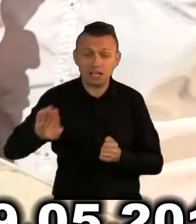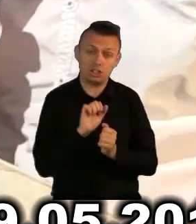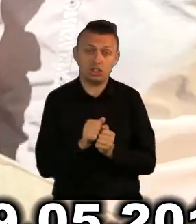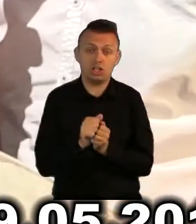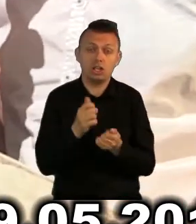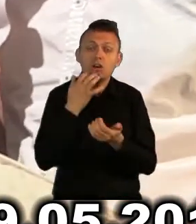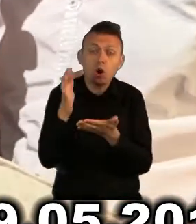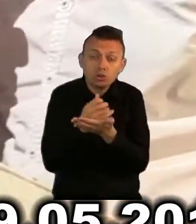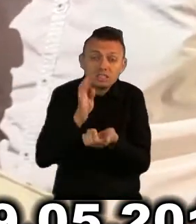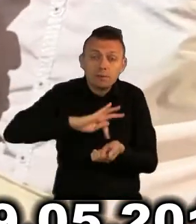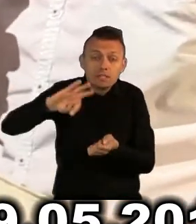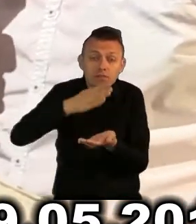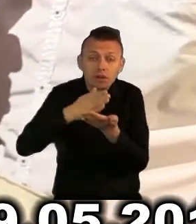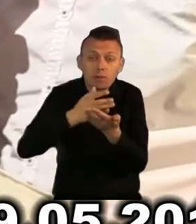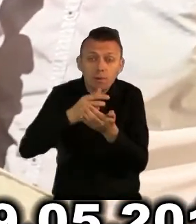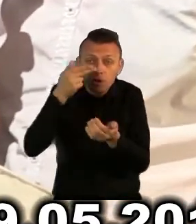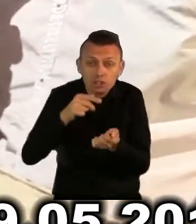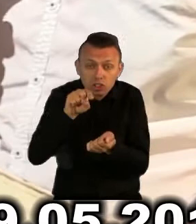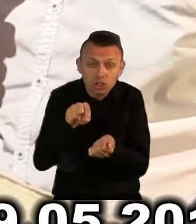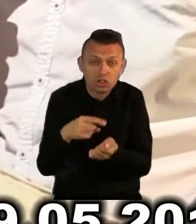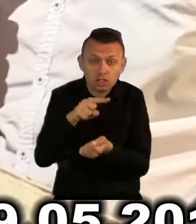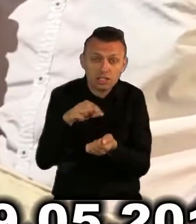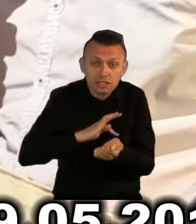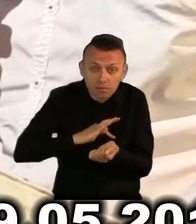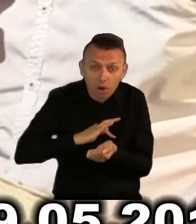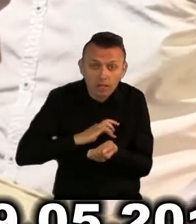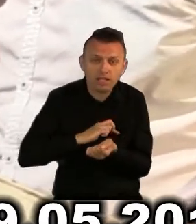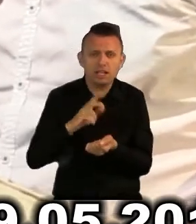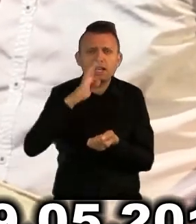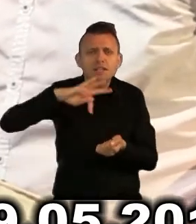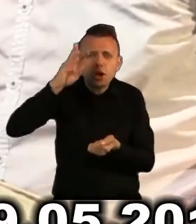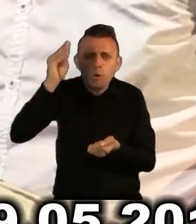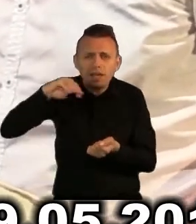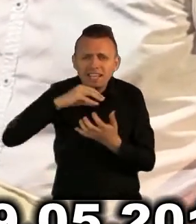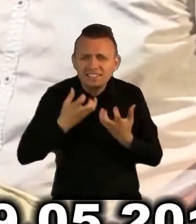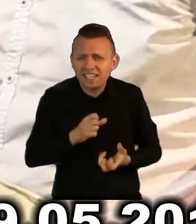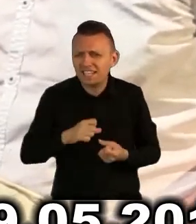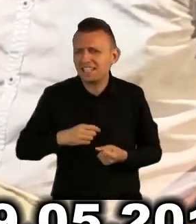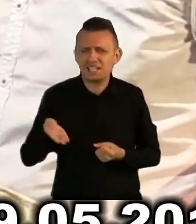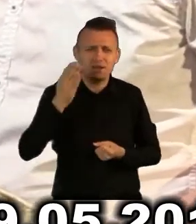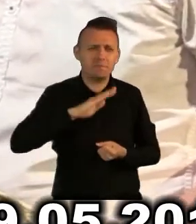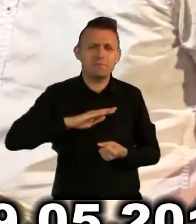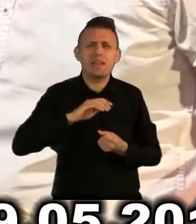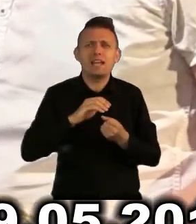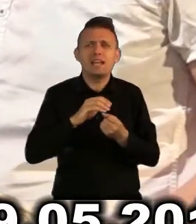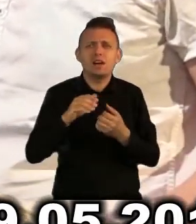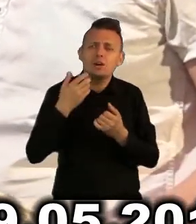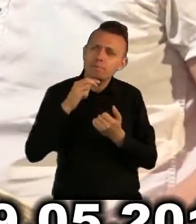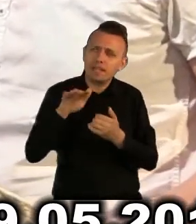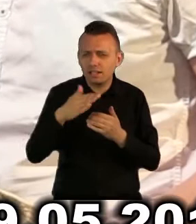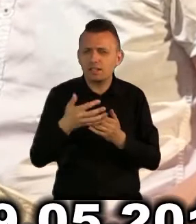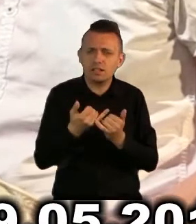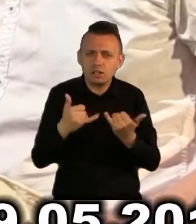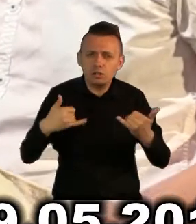twojej pomocy, jak ty z mojej. Tak to wygląda. I że tego się jeszcze chce, tak też chciałem powiedzieć, bo mimo tych różnych problemów,